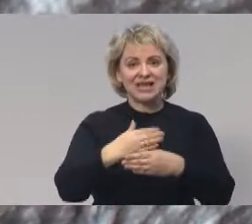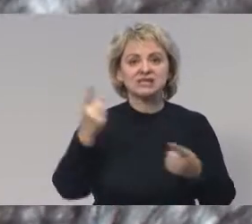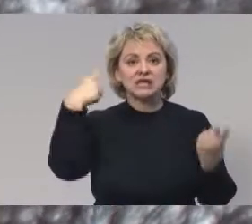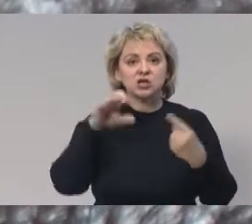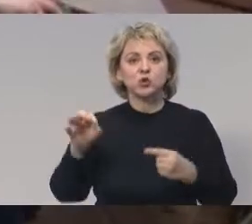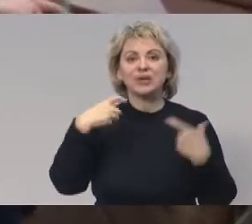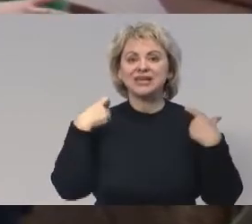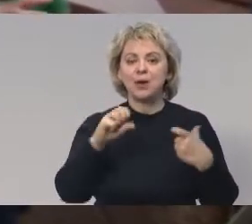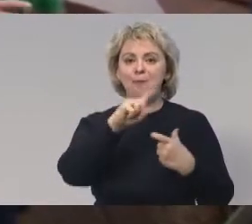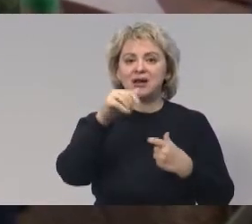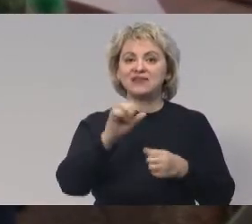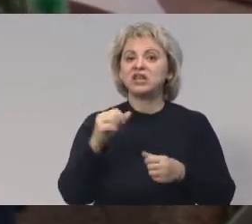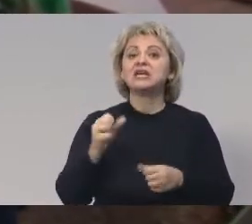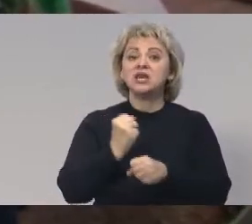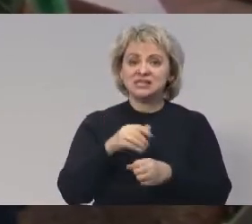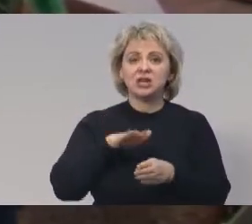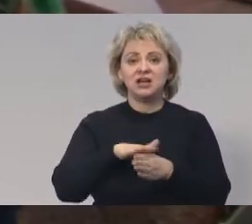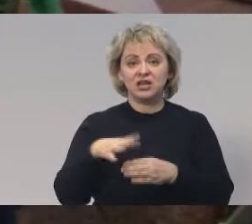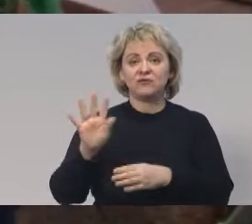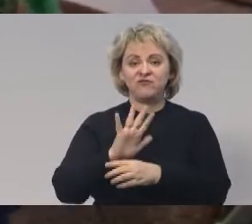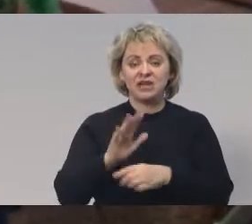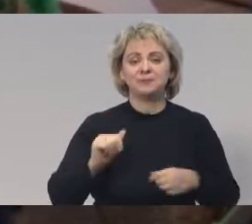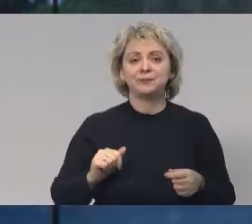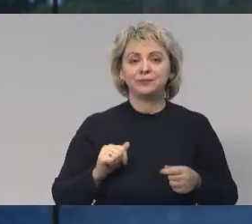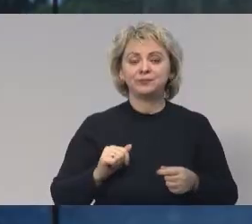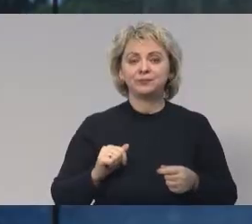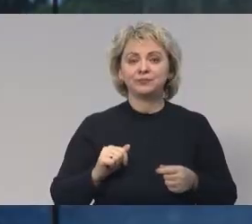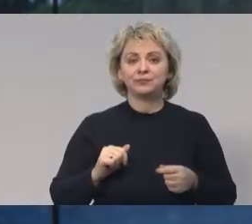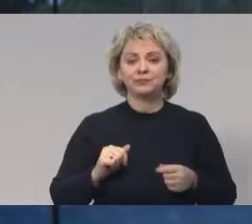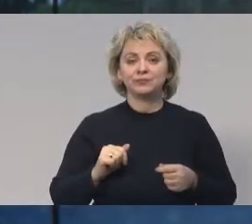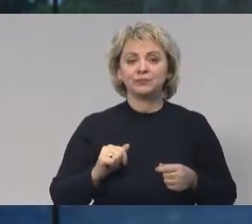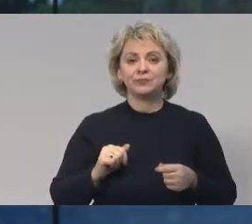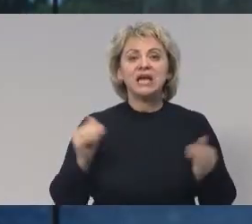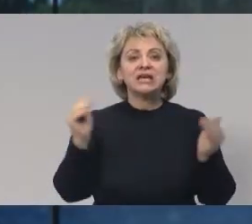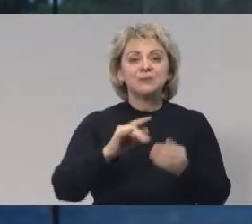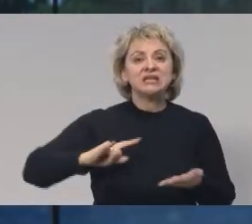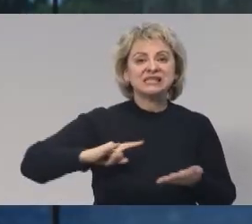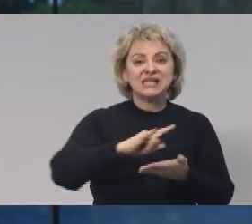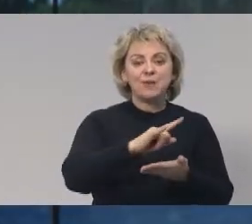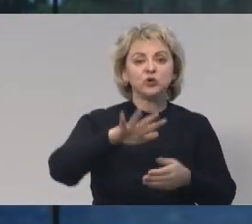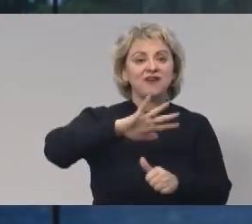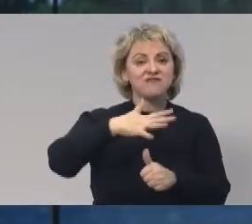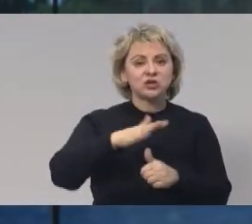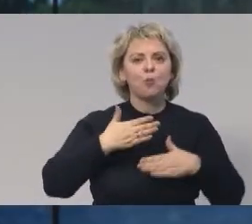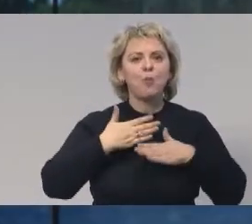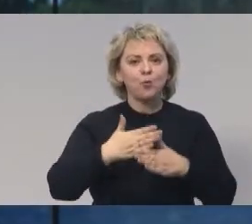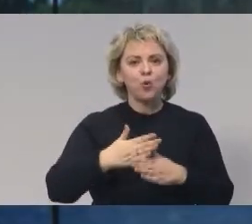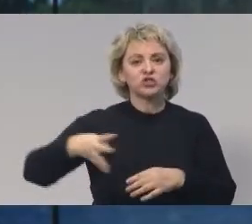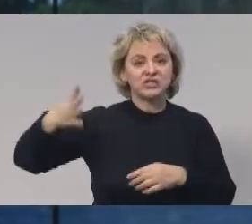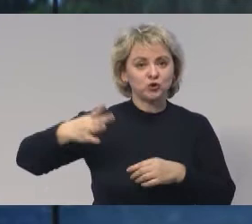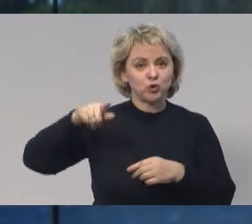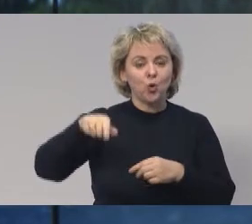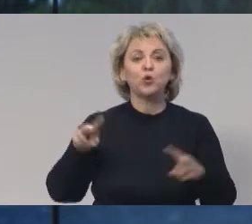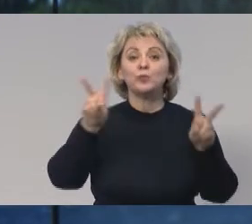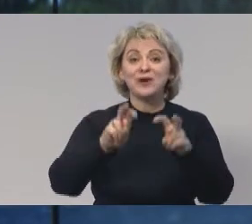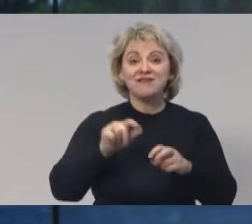генерале Бакланове» и сделали о нем фильм. Гибрид самолета и вертолета поможет